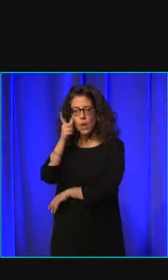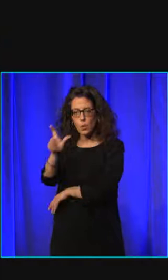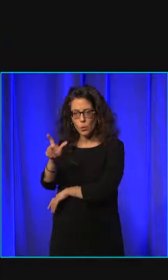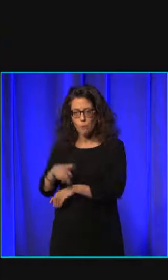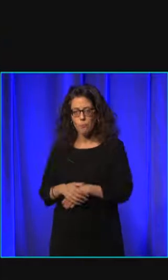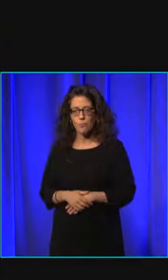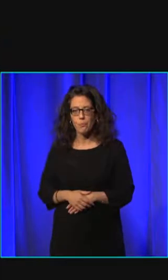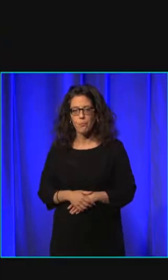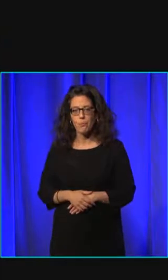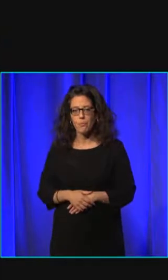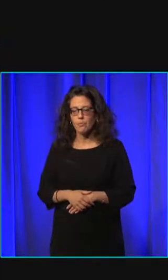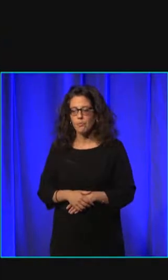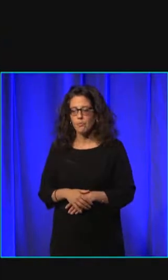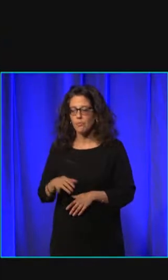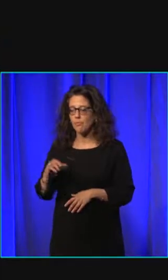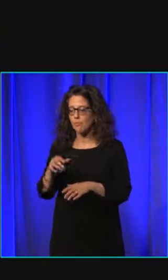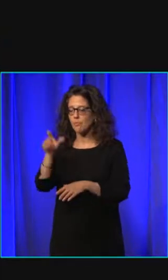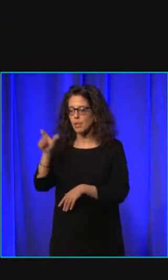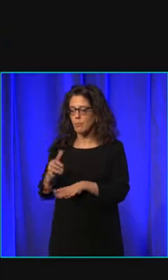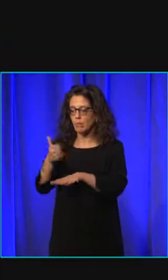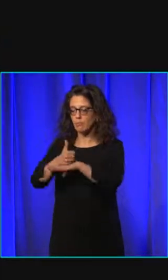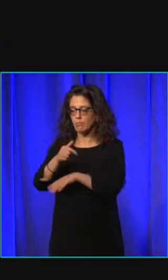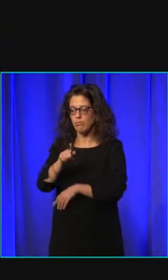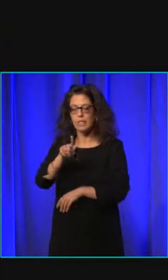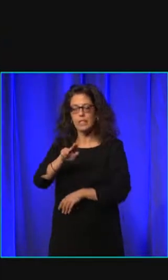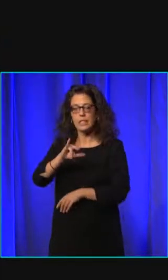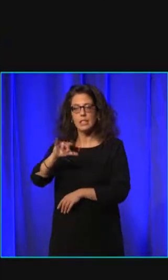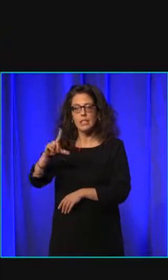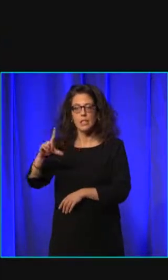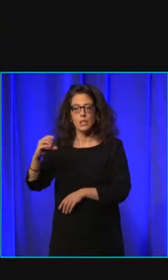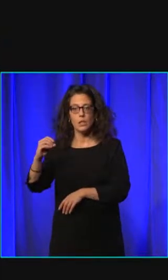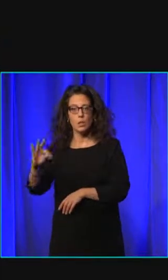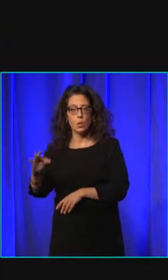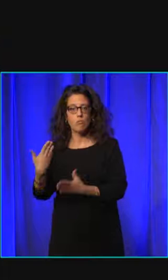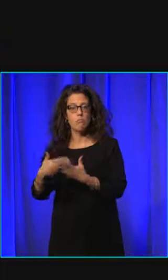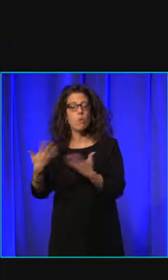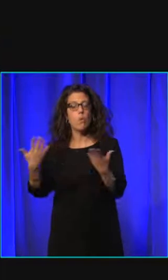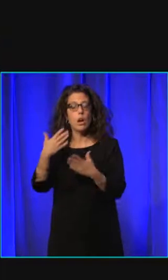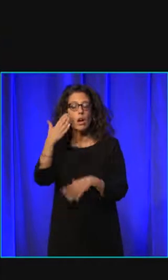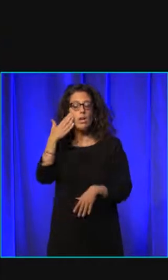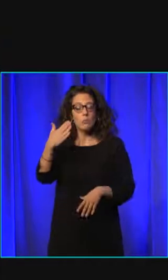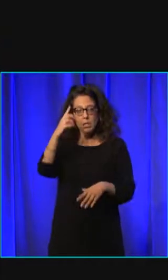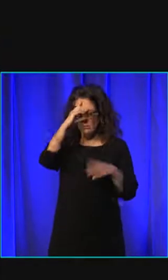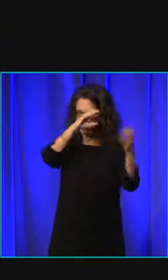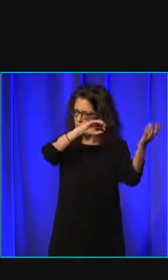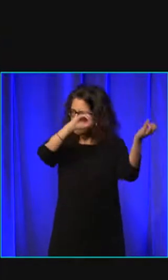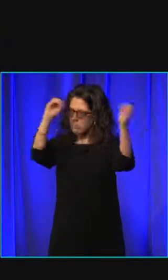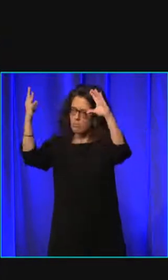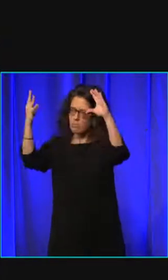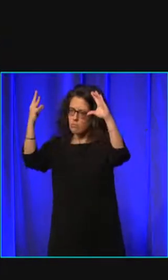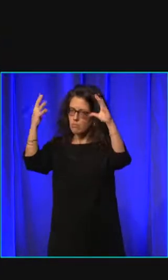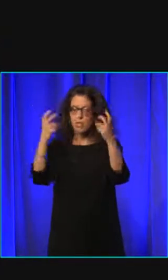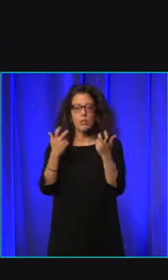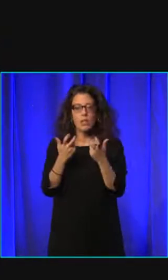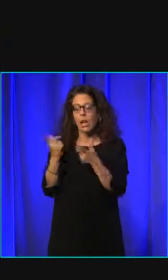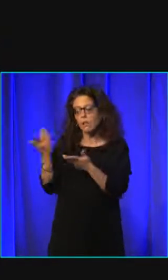l'équipe de Guillot, qui a montré que lorsque l'on simule mentalement, c'est-à-dire plus particulièrement dans